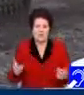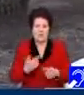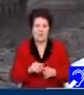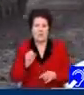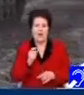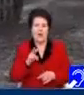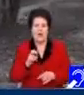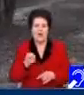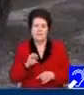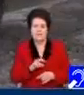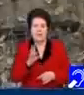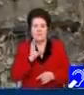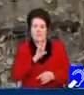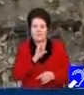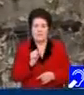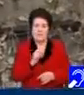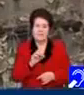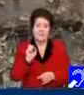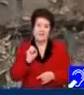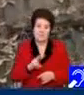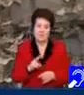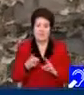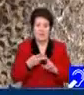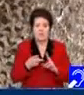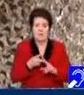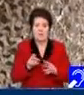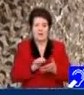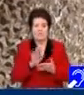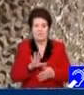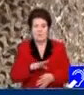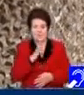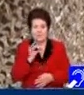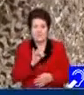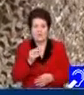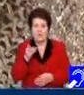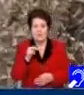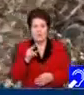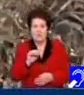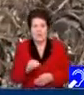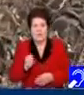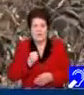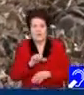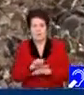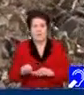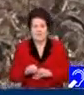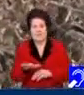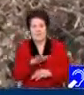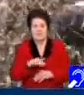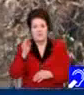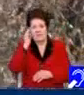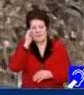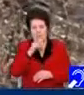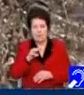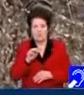Alianța Nord-Atlantică. Iar în luna aprilie a urmat cel de-al doilea refuz. În timp ce Igor Dodon ținea armata în granițele țării, în regiunea